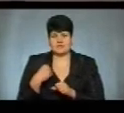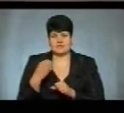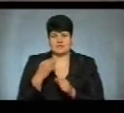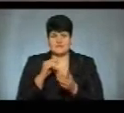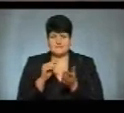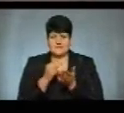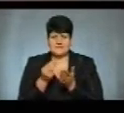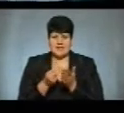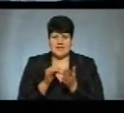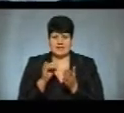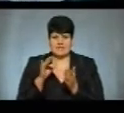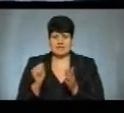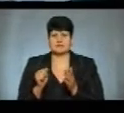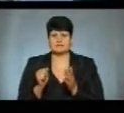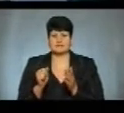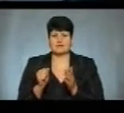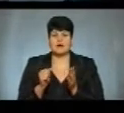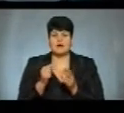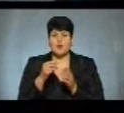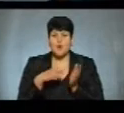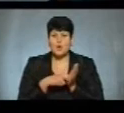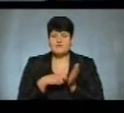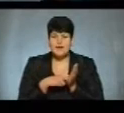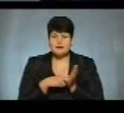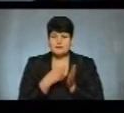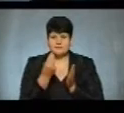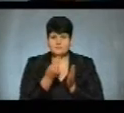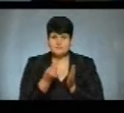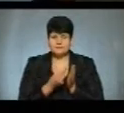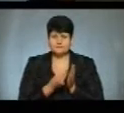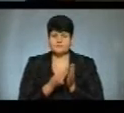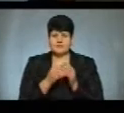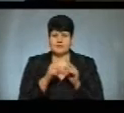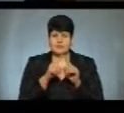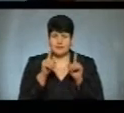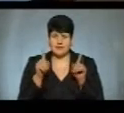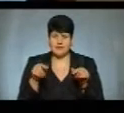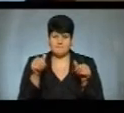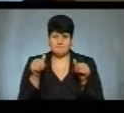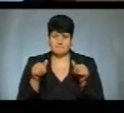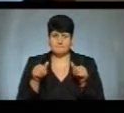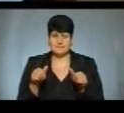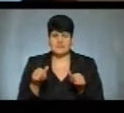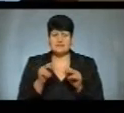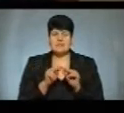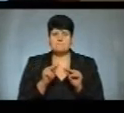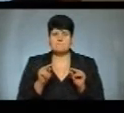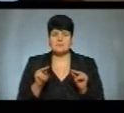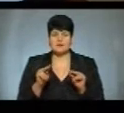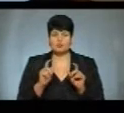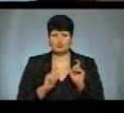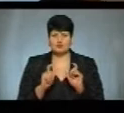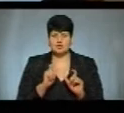видавець Андрій Пилюх. На конверті зображена меморіальна таблиця, яка знаходиться на педучилищі